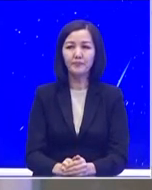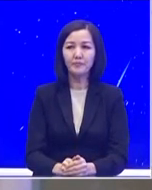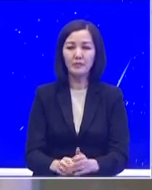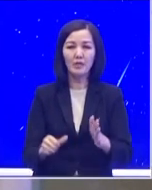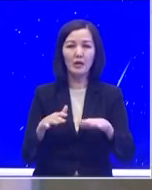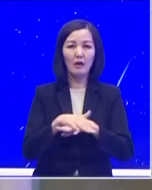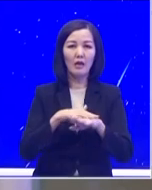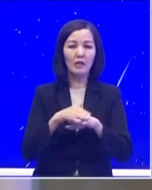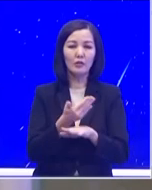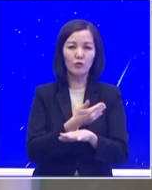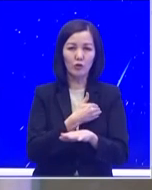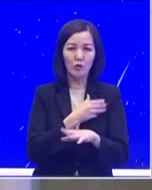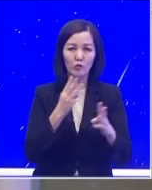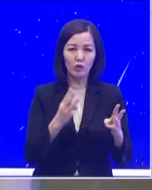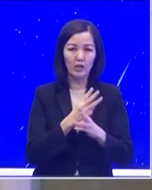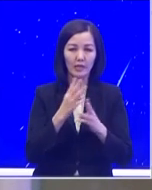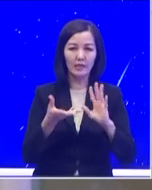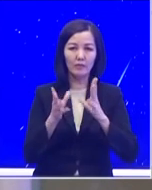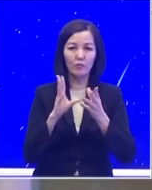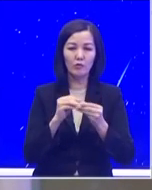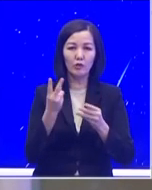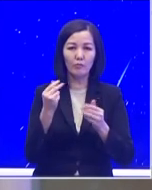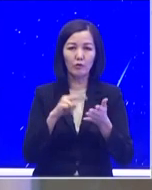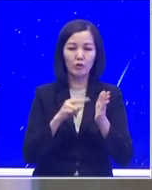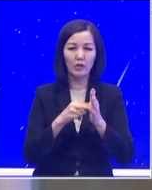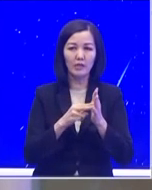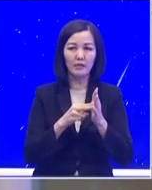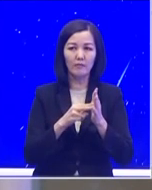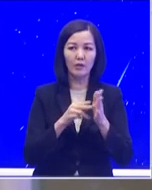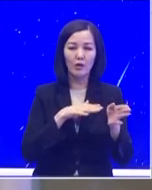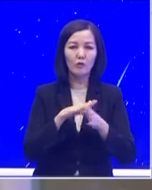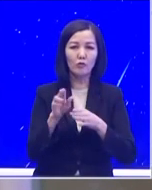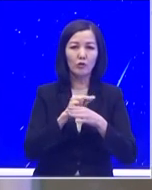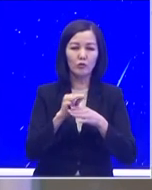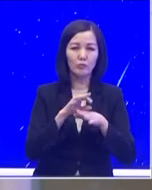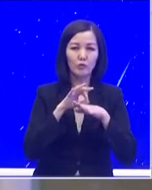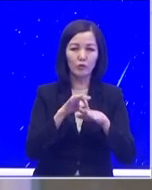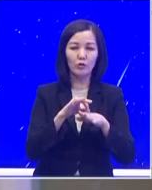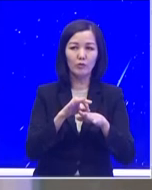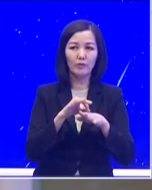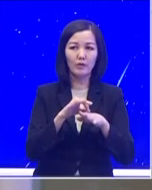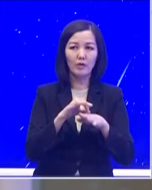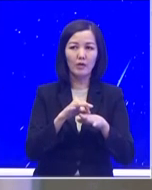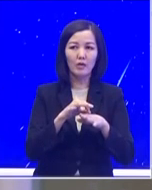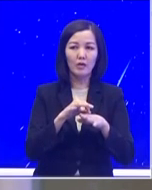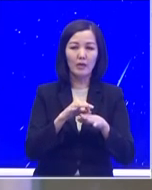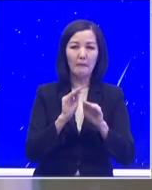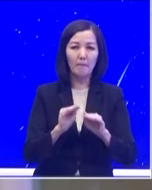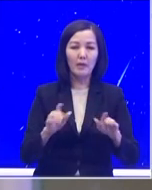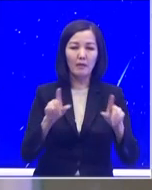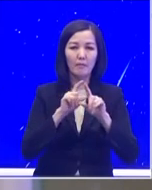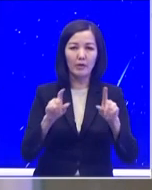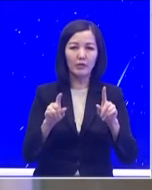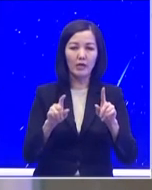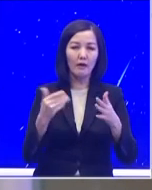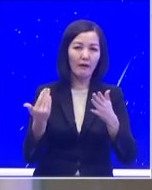сұрауы бойынша оны бюджет есебінен күрделі жұмыстарын жүргізіп, өзіңіз айтқандай балабақшаға